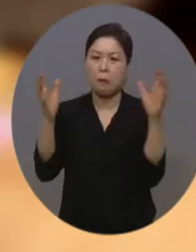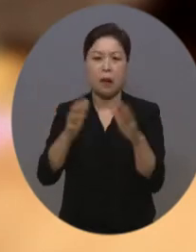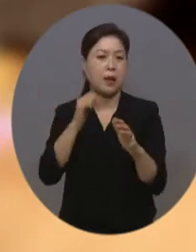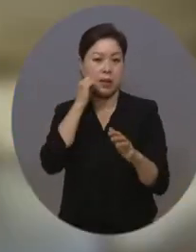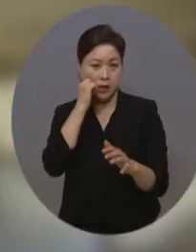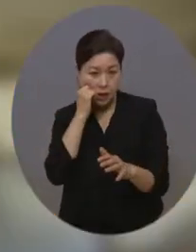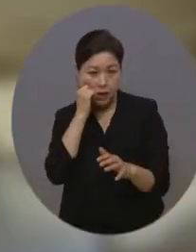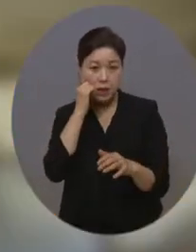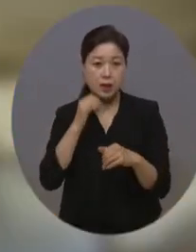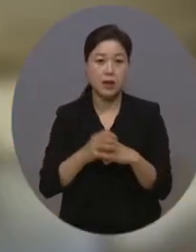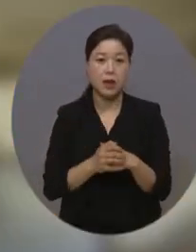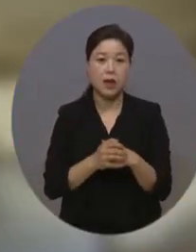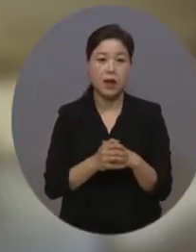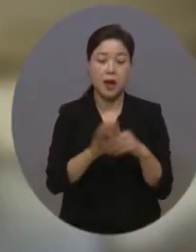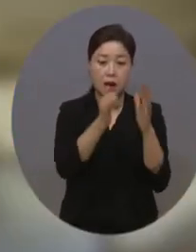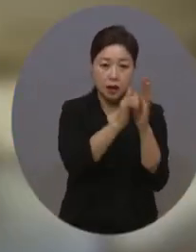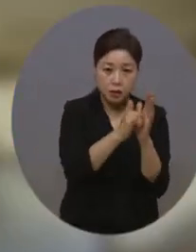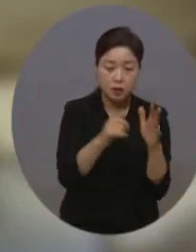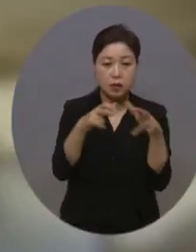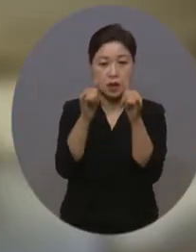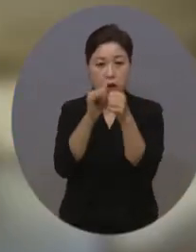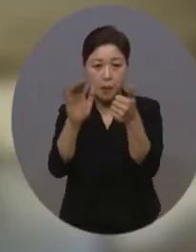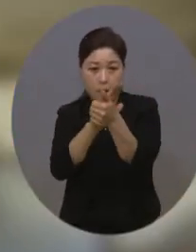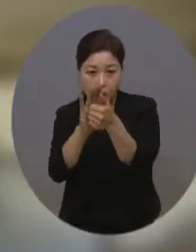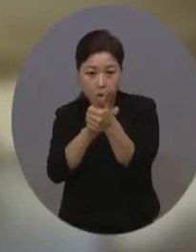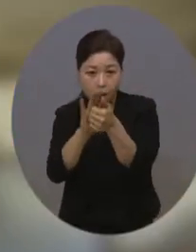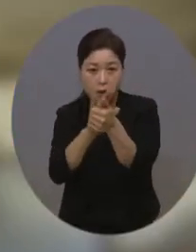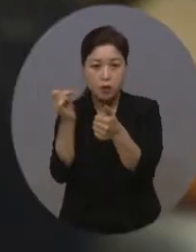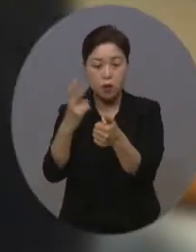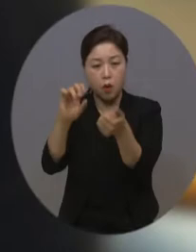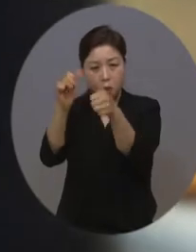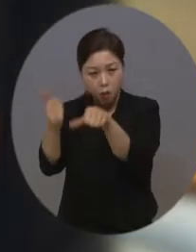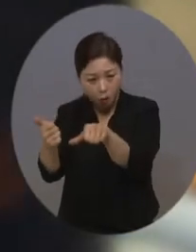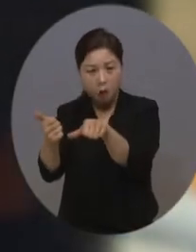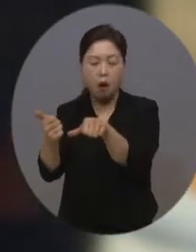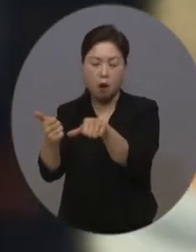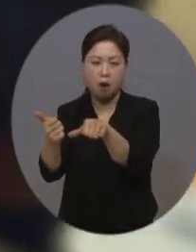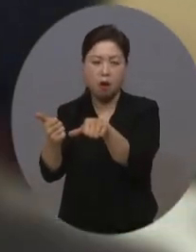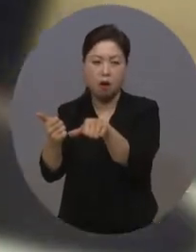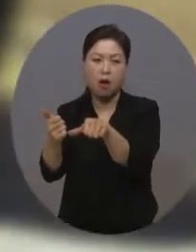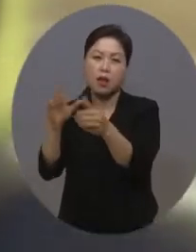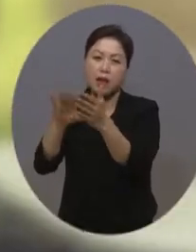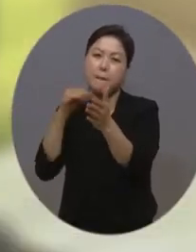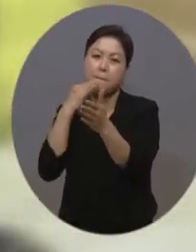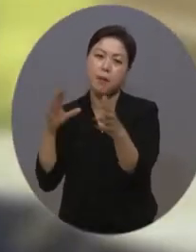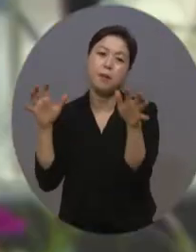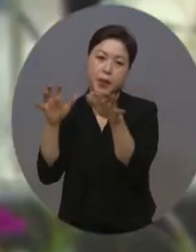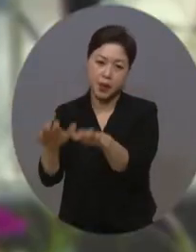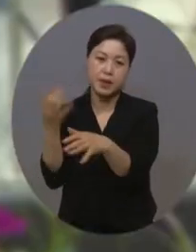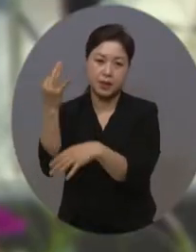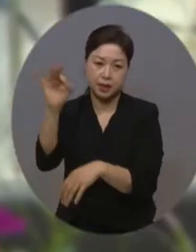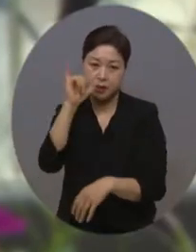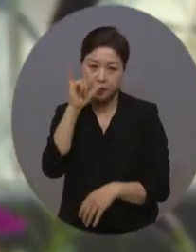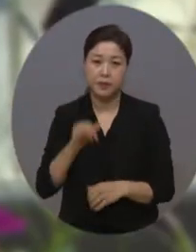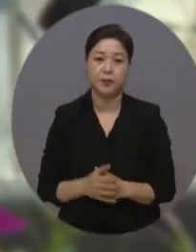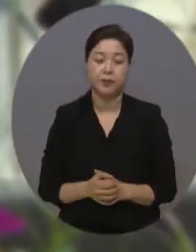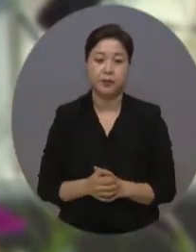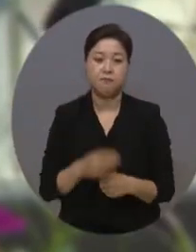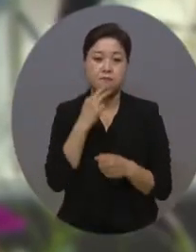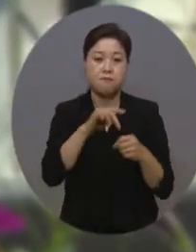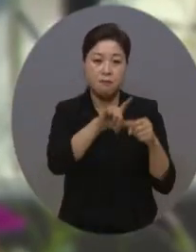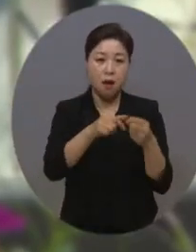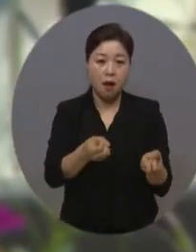노인, 장애인 등의 돌봄 인력, 임종으로 모이는 경우에만 예외를 인정합니다. 수도권에서